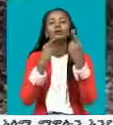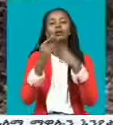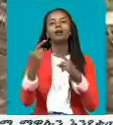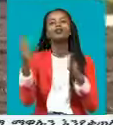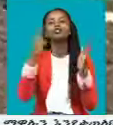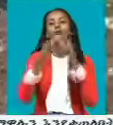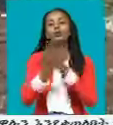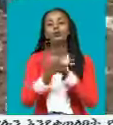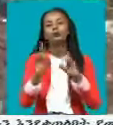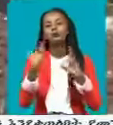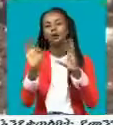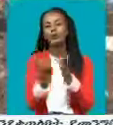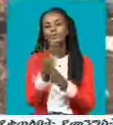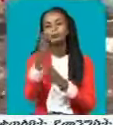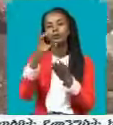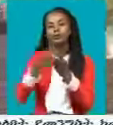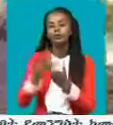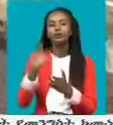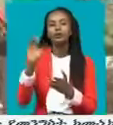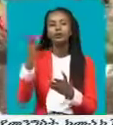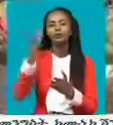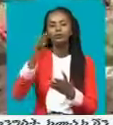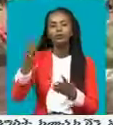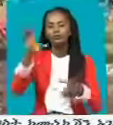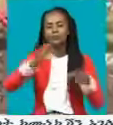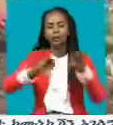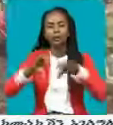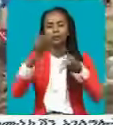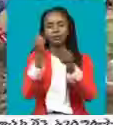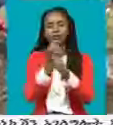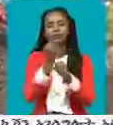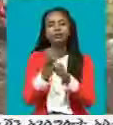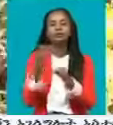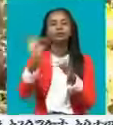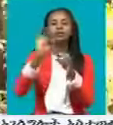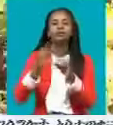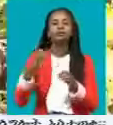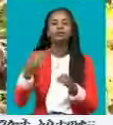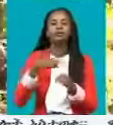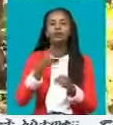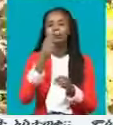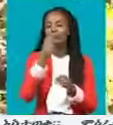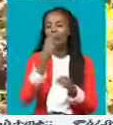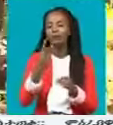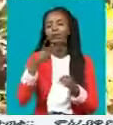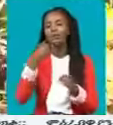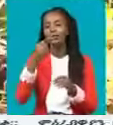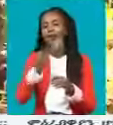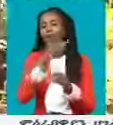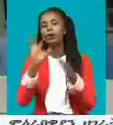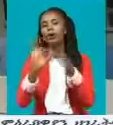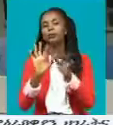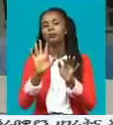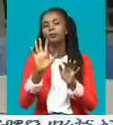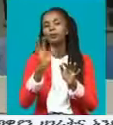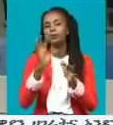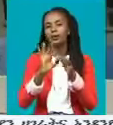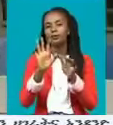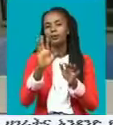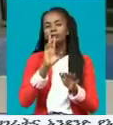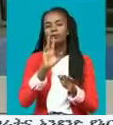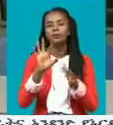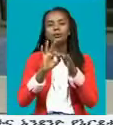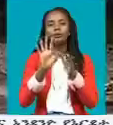ችግሩን ለመፍታት በአርባ ምንጭ ከተማ በኮምፖስት ማቀነባበር ስራ የተሰማራው እኛን ነው ማየት የተሰኘ ማህበር አባላት ናቸው። ማህበሩ በአርባ